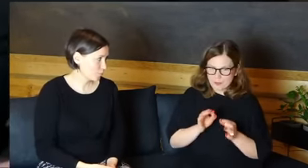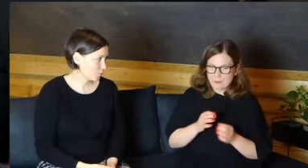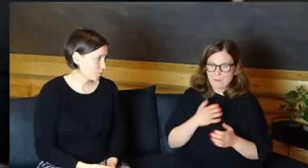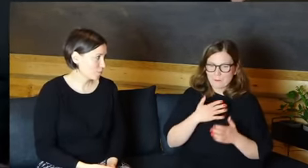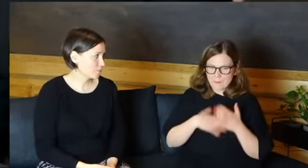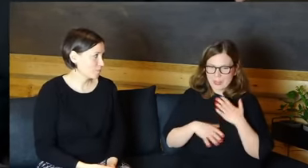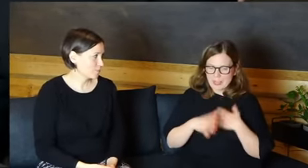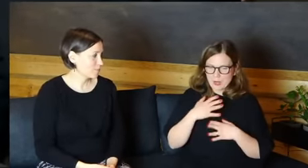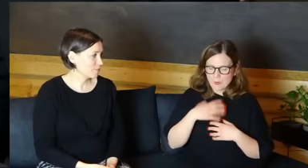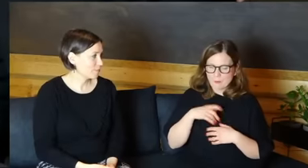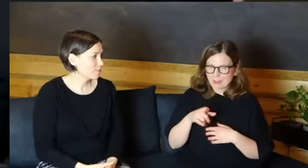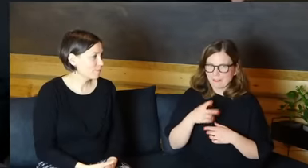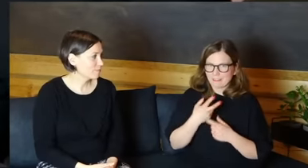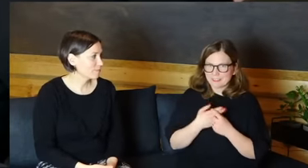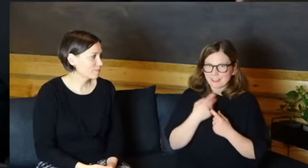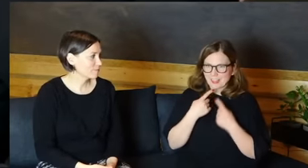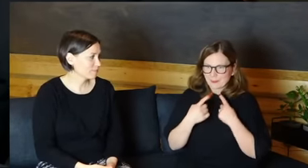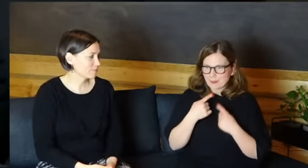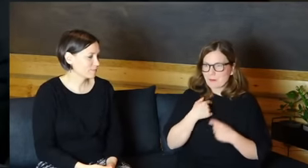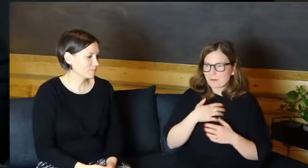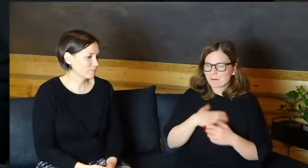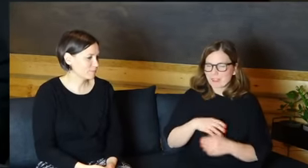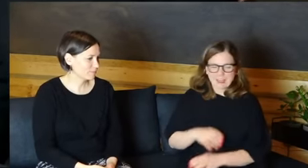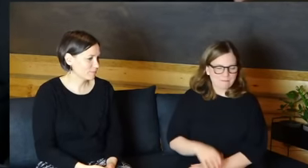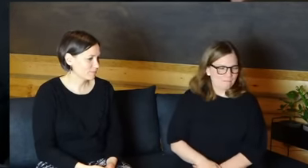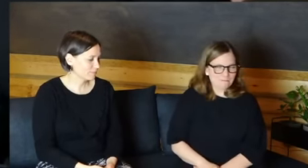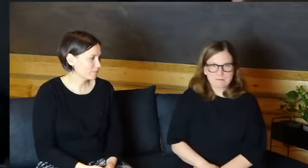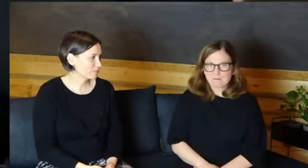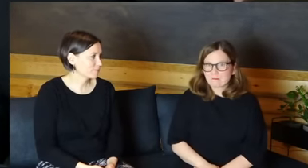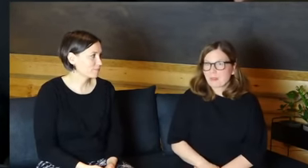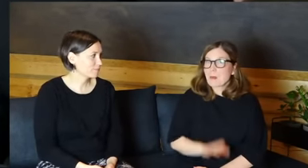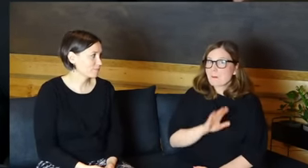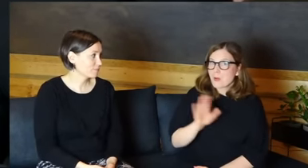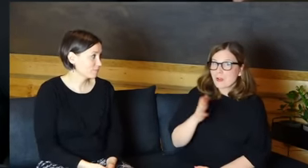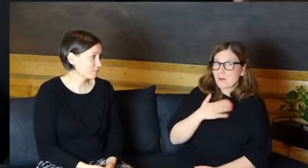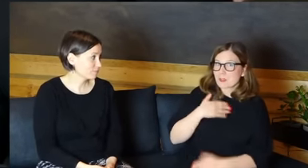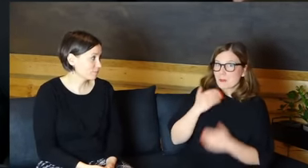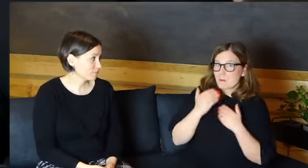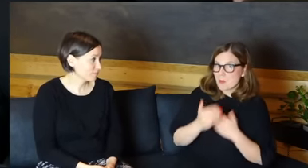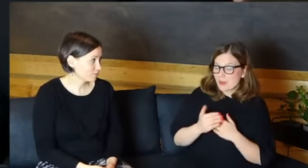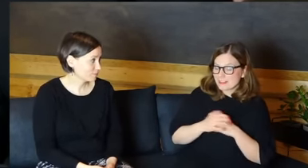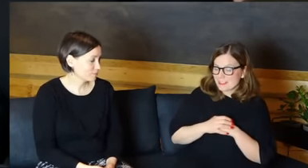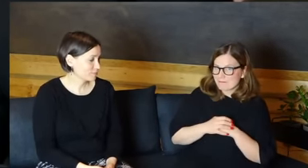Vale. No niin, moikka. Moikka munkin puolesta.